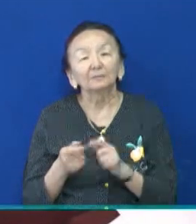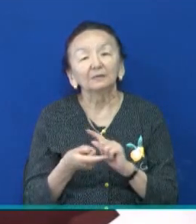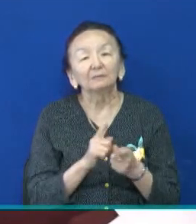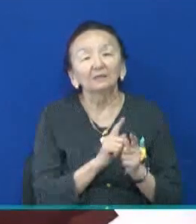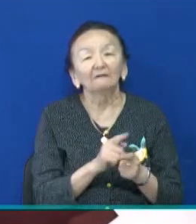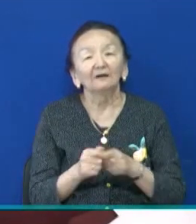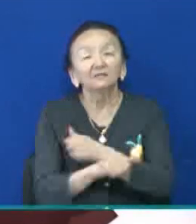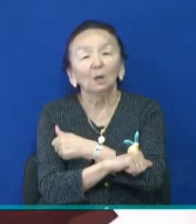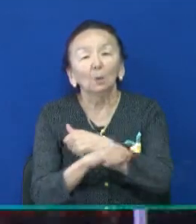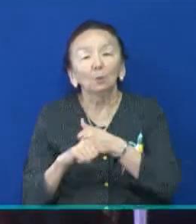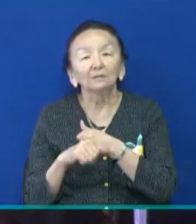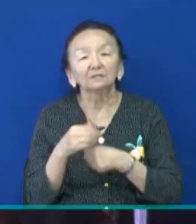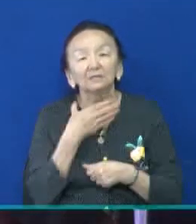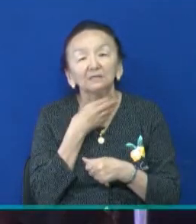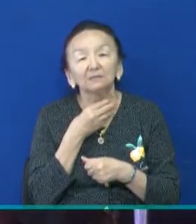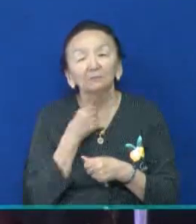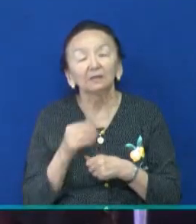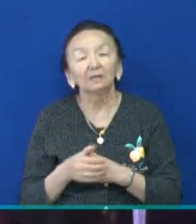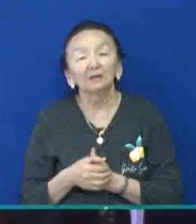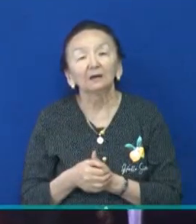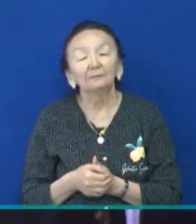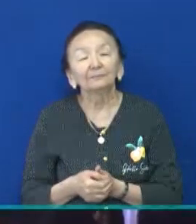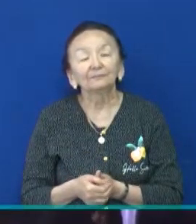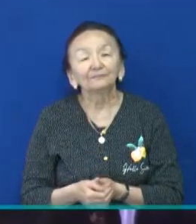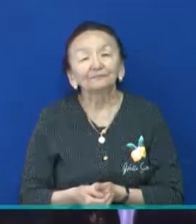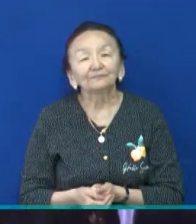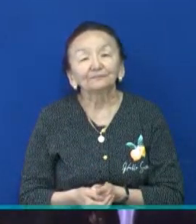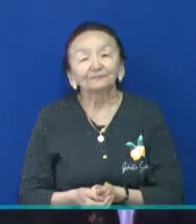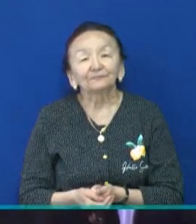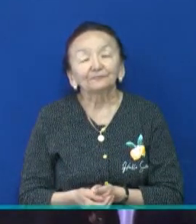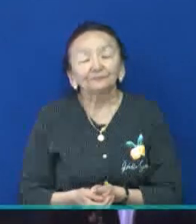жасайды. Шұғыла Сұлтанмахмұтова, Талшын Шәкіртхан, Елжан Мағзұмов, Нұрлан Оразалин, Семей телеарнасы.